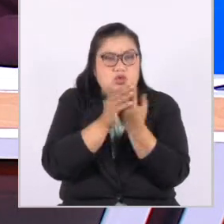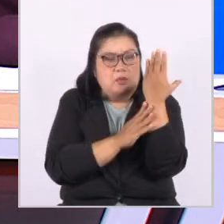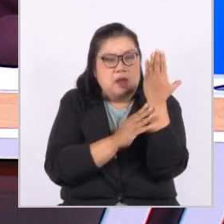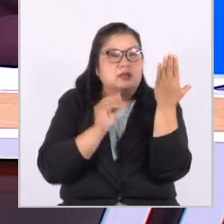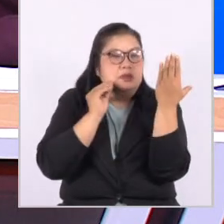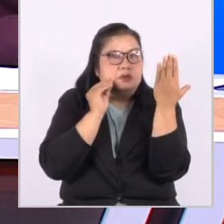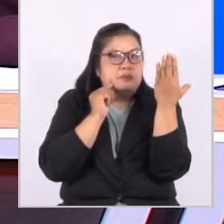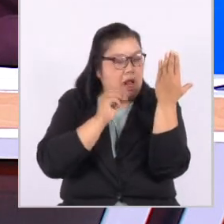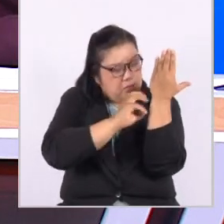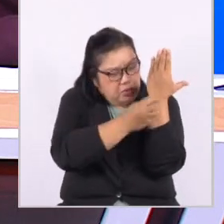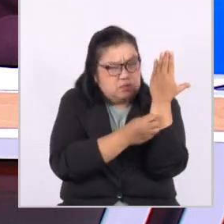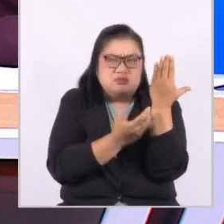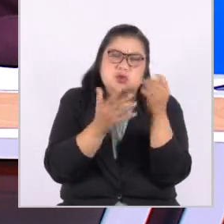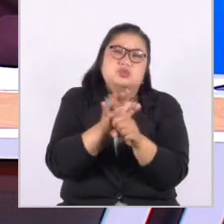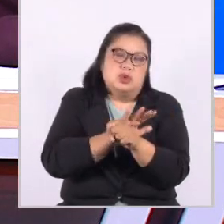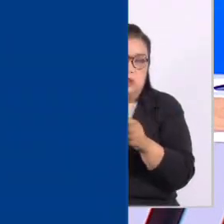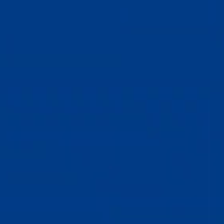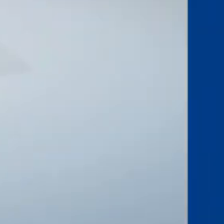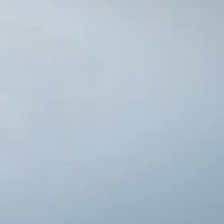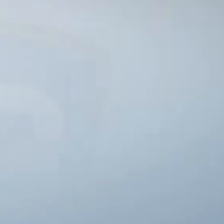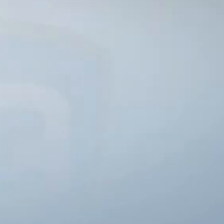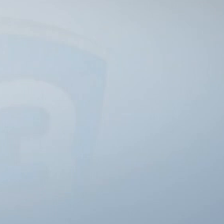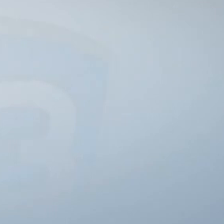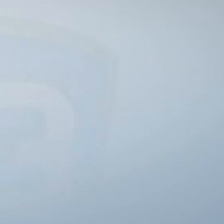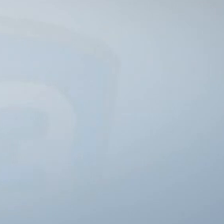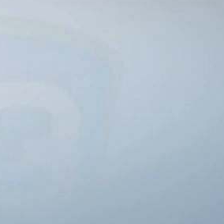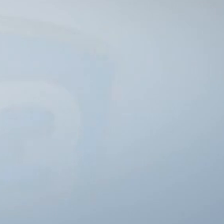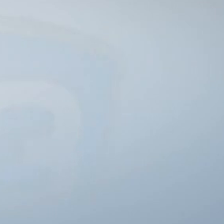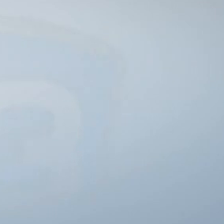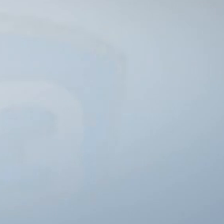สมมุติคนที่เขาใช้เยอะๆเนี่ยห่วงว่าส้มตำจะขึ้นราคาไม่ได้